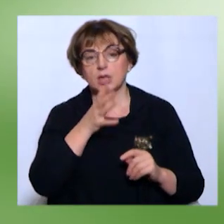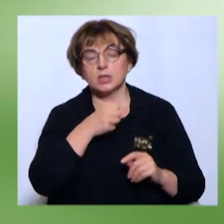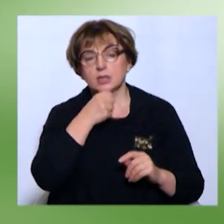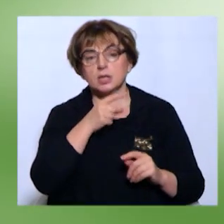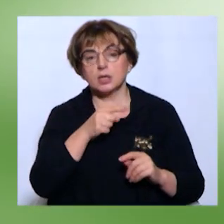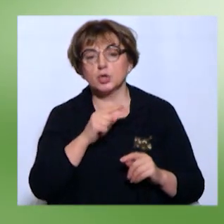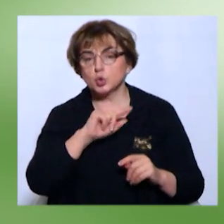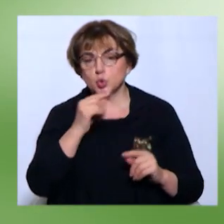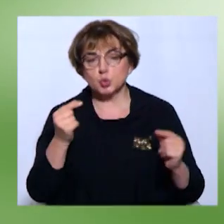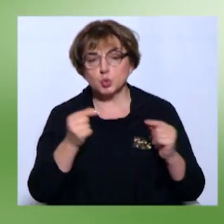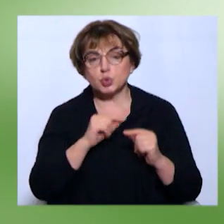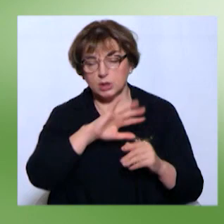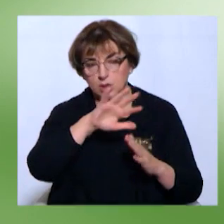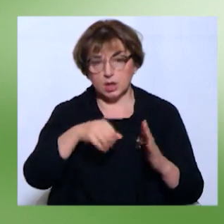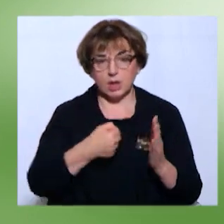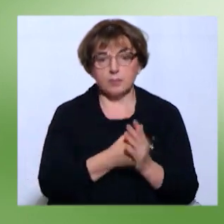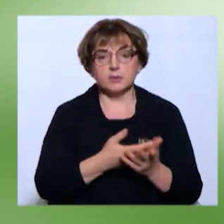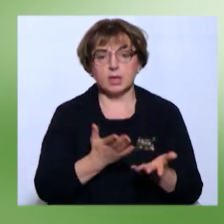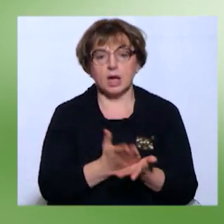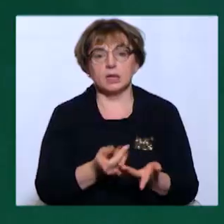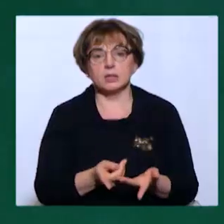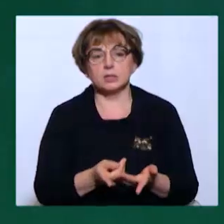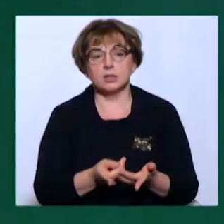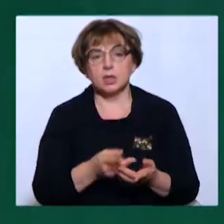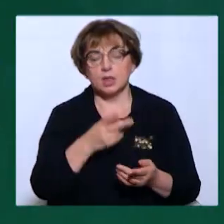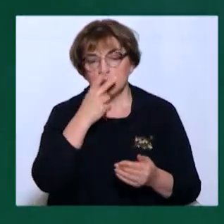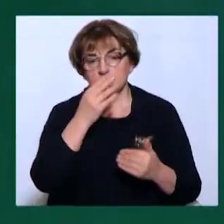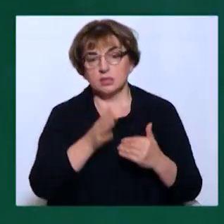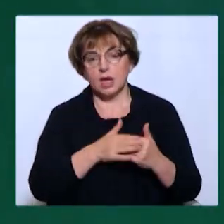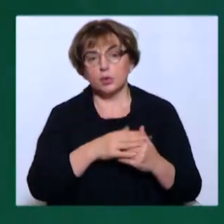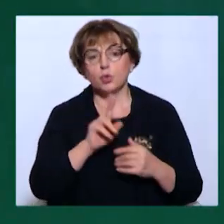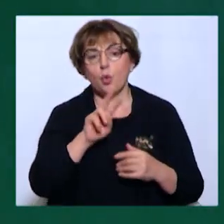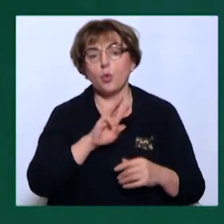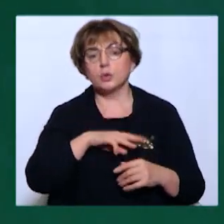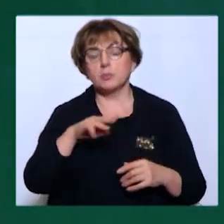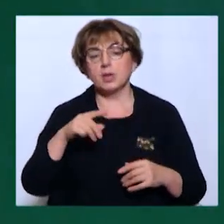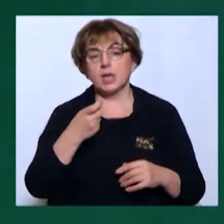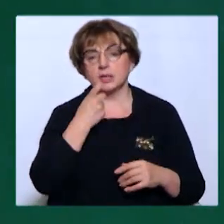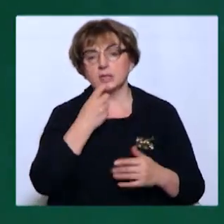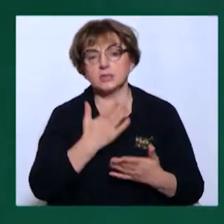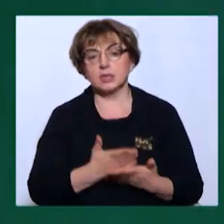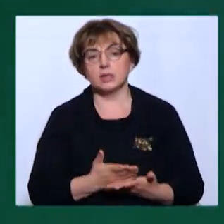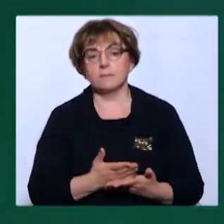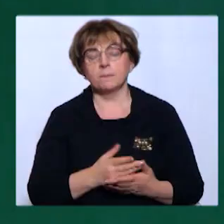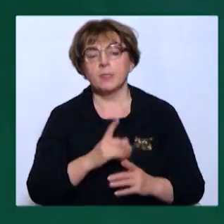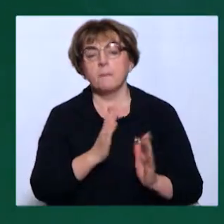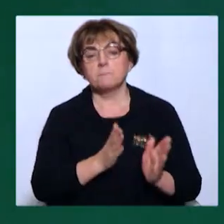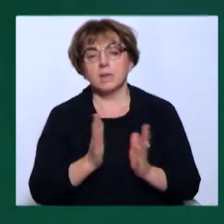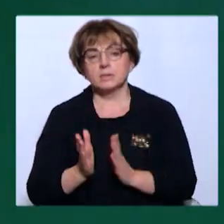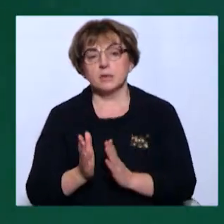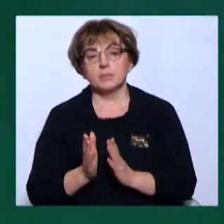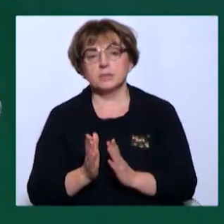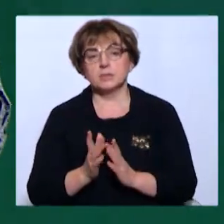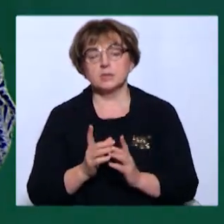იმ სახით მოაღწია ჩვენამდე, არის დაახლოებით 2 მილიარდი წელი. მასტაბილიზებელი გადარჩევის